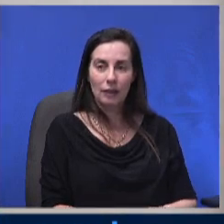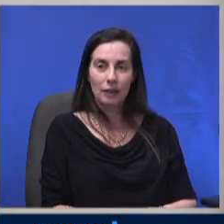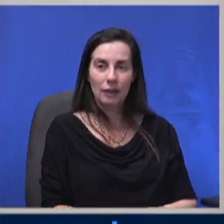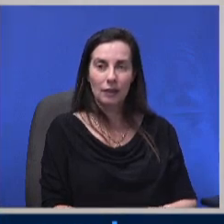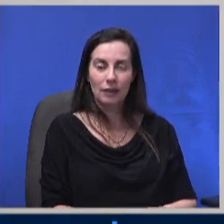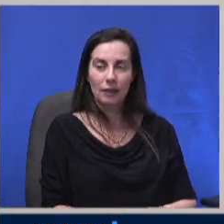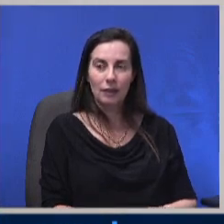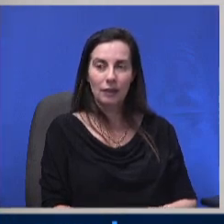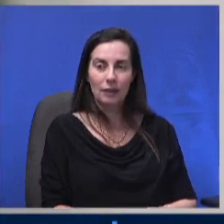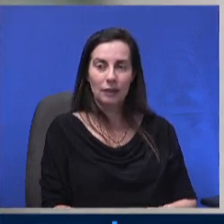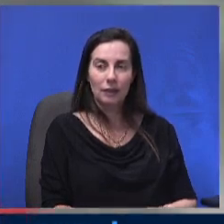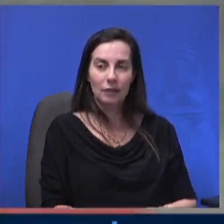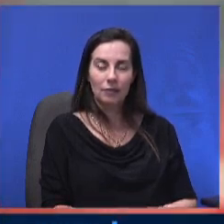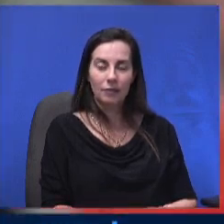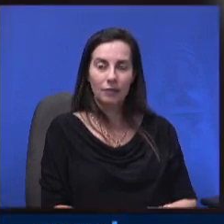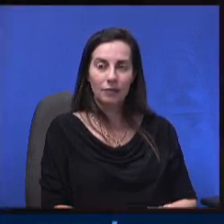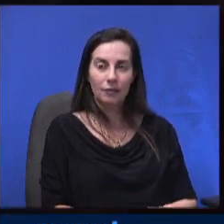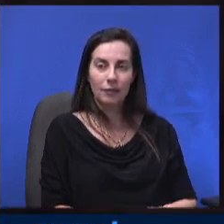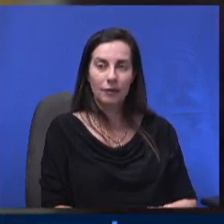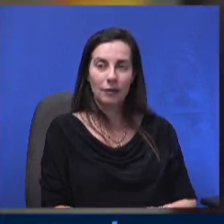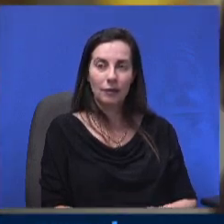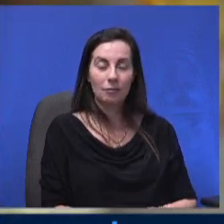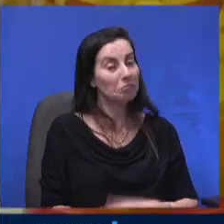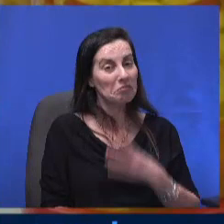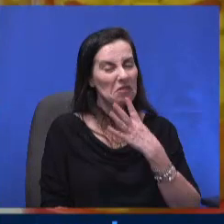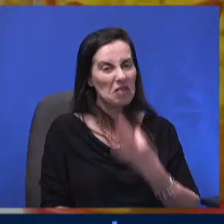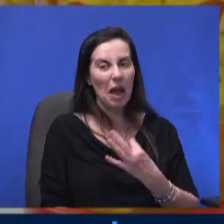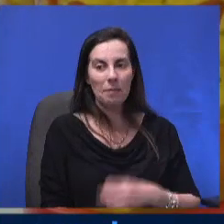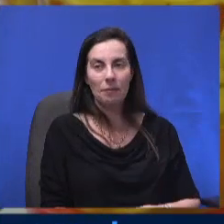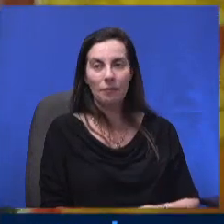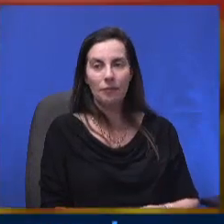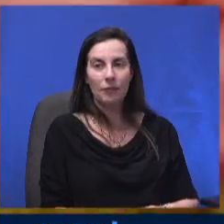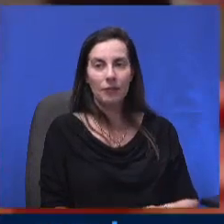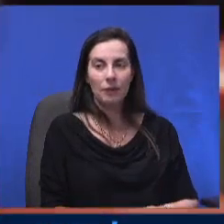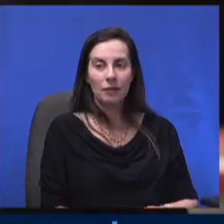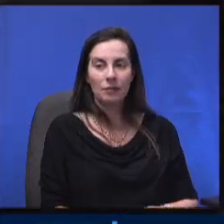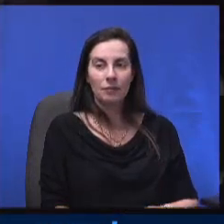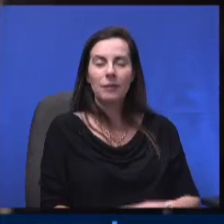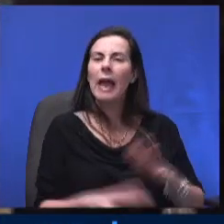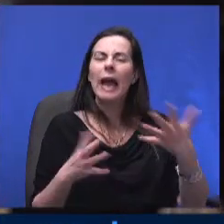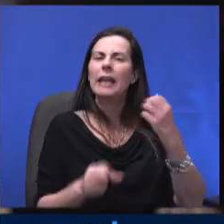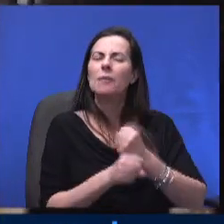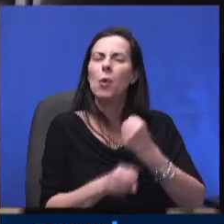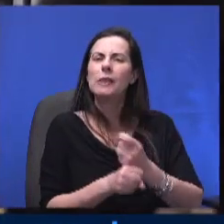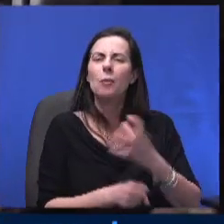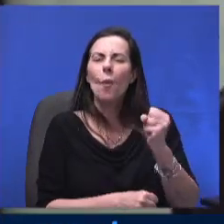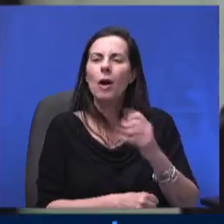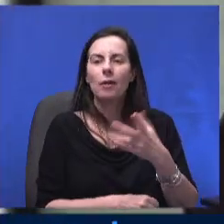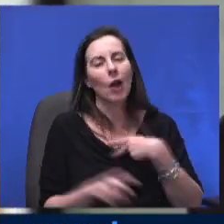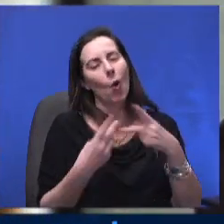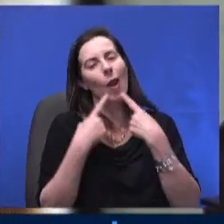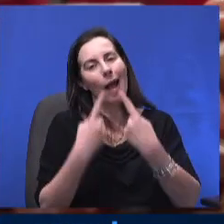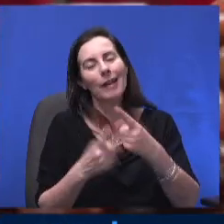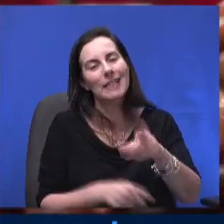עוד מישהו רוצה לטעום? טעים. זה הייצור שלנו. באיזה שיטה אתם מחמיצים? אני לא יכול לגלות אותך את הסוד. זה